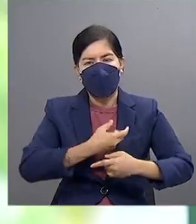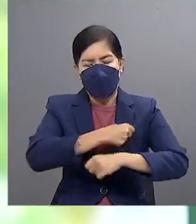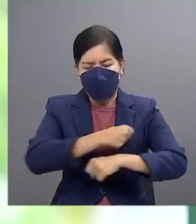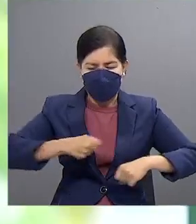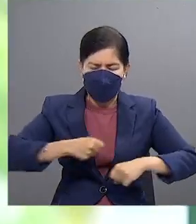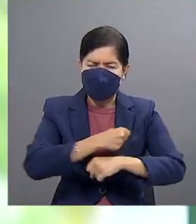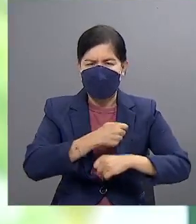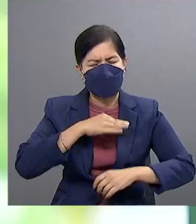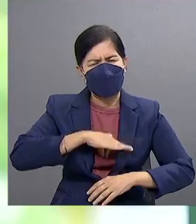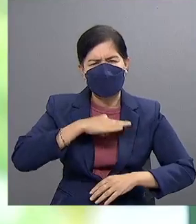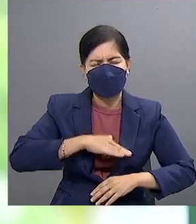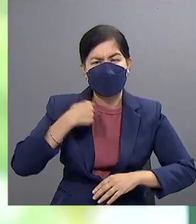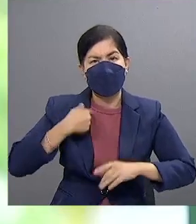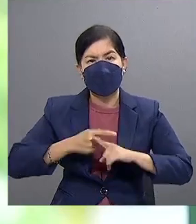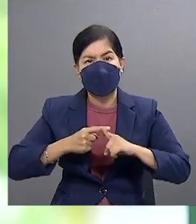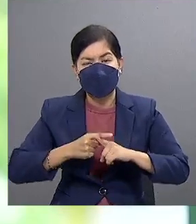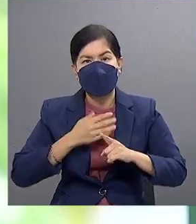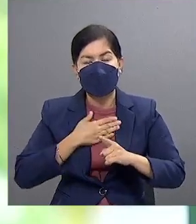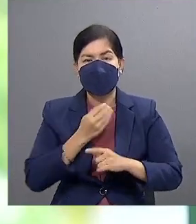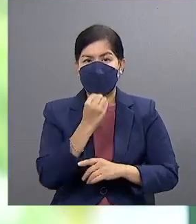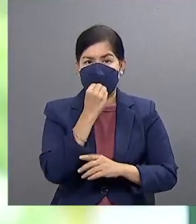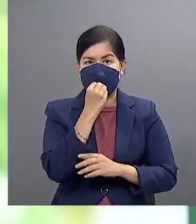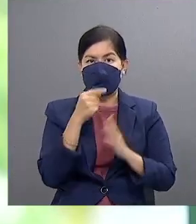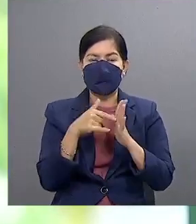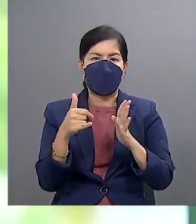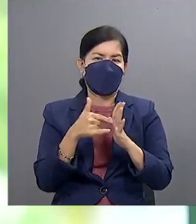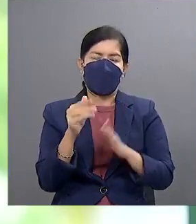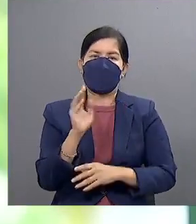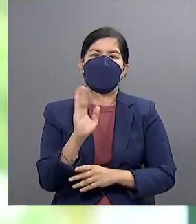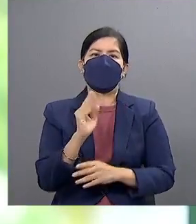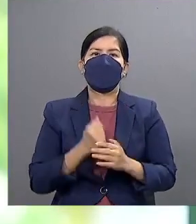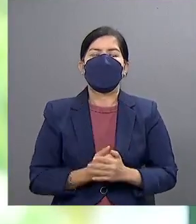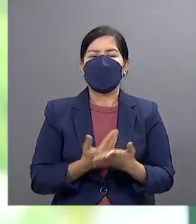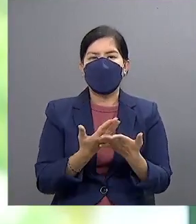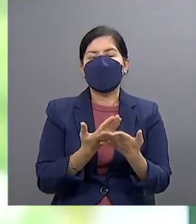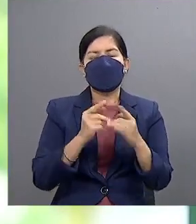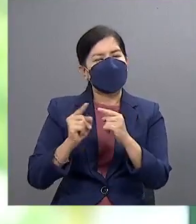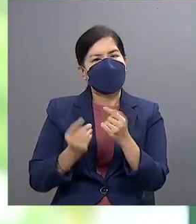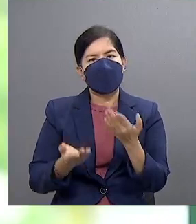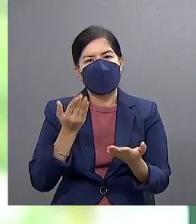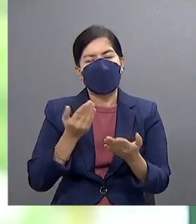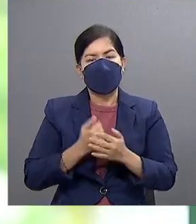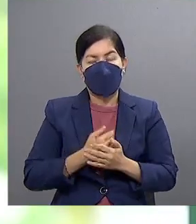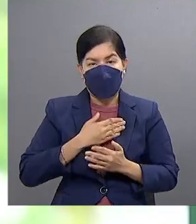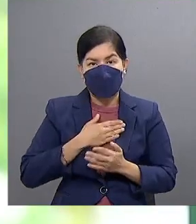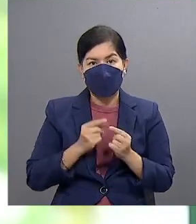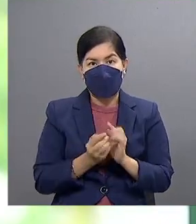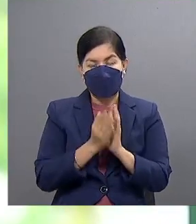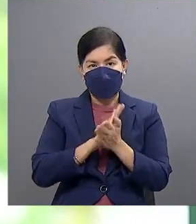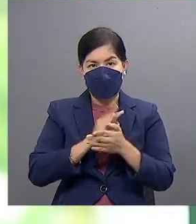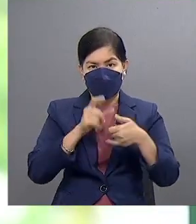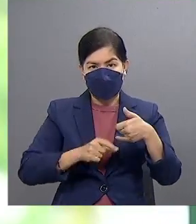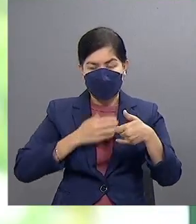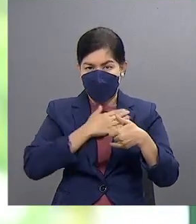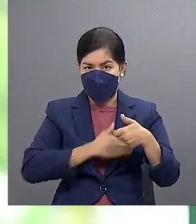บแล้วเนี่ยเรายังไม่ต้องไปกินยาแก้อักเสบพาราหรือว่าพวกยาเอนเซดอะไรนะฮะร่างกายเราจะสร้างตัวที่เรียกว่าเป็นสเตียรอยด์ธรรมชาติมา